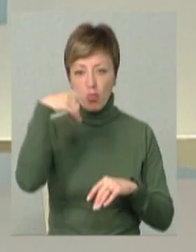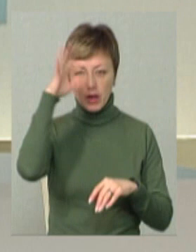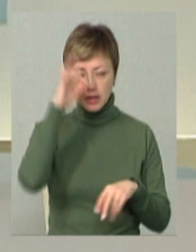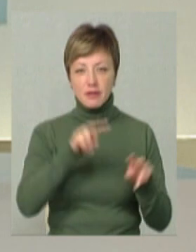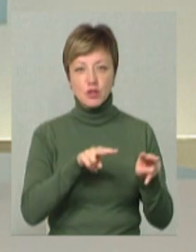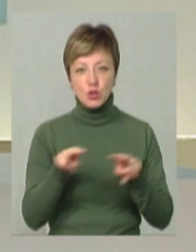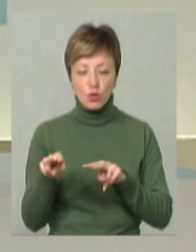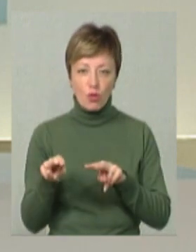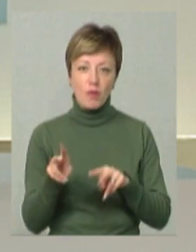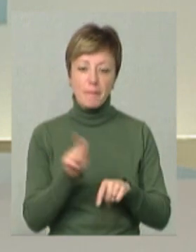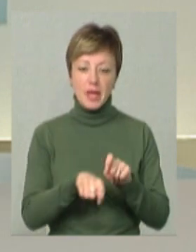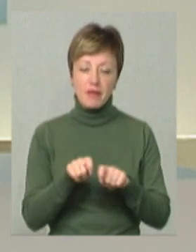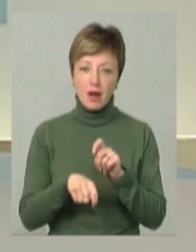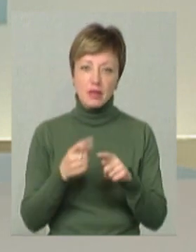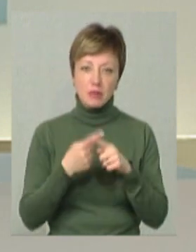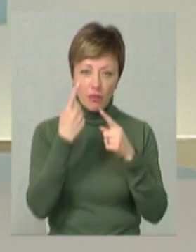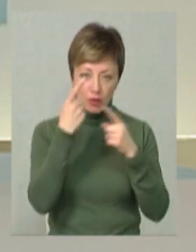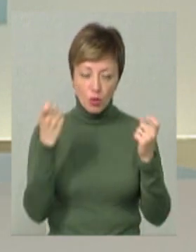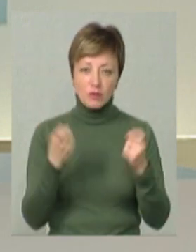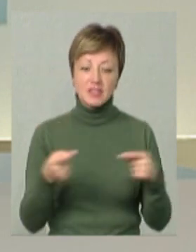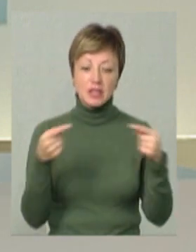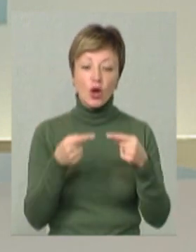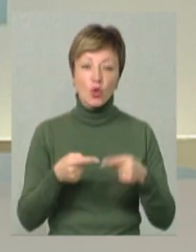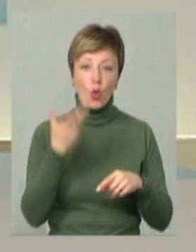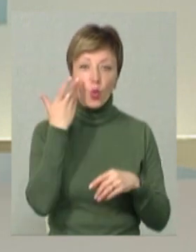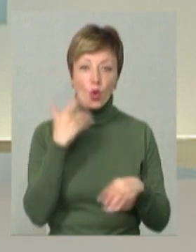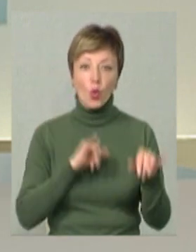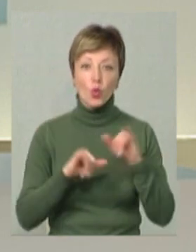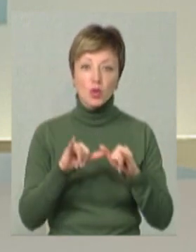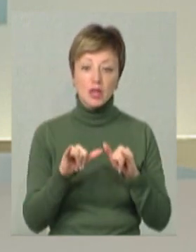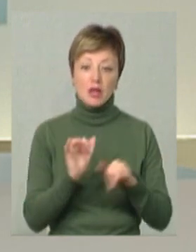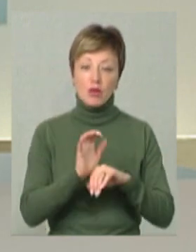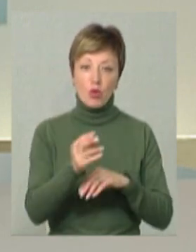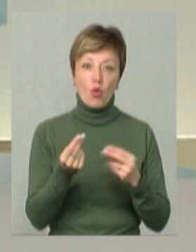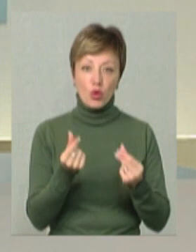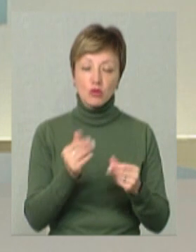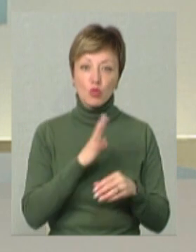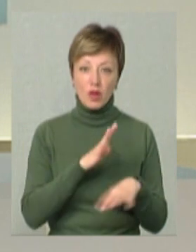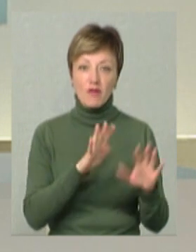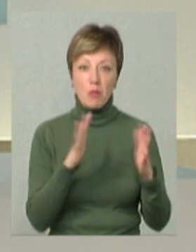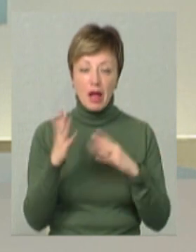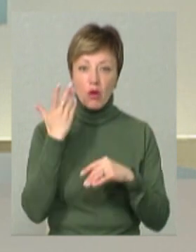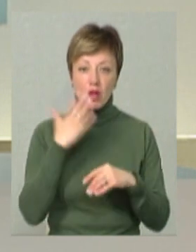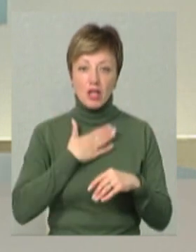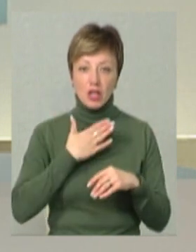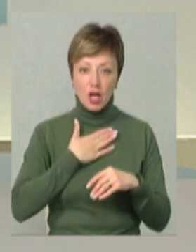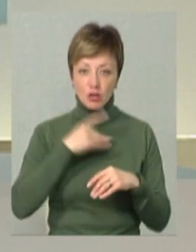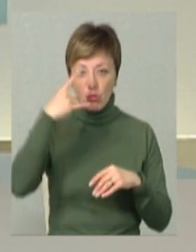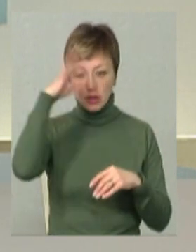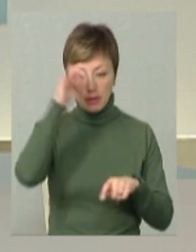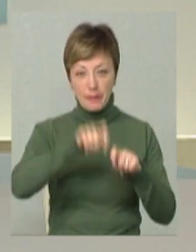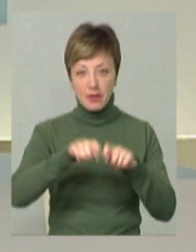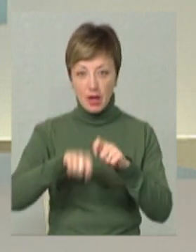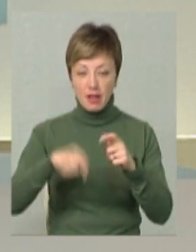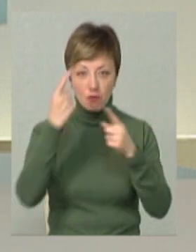відслідковувати, перевіряти ці повідомлення, встановлювати, куди йдуть кошти. І були такі випадки, коли наші кіберполіцейські